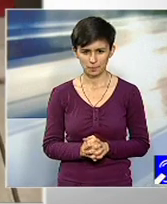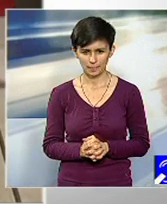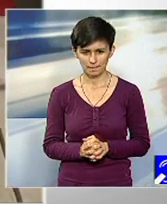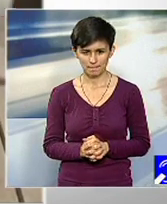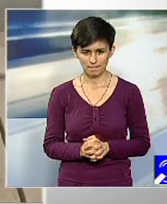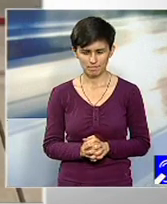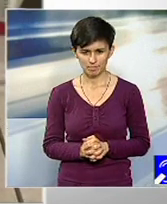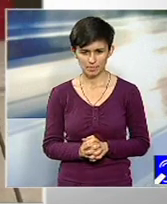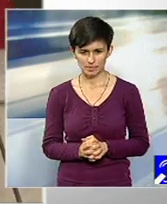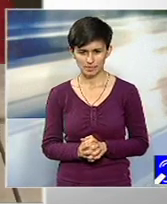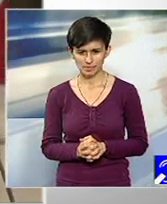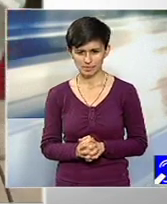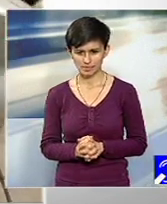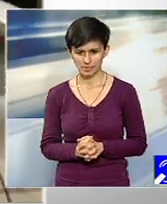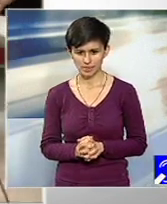eu? Da.